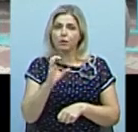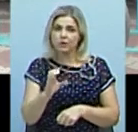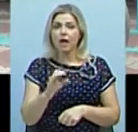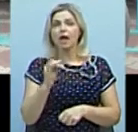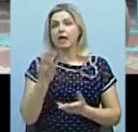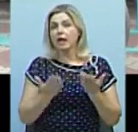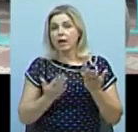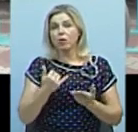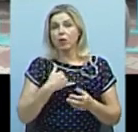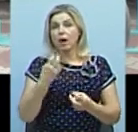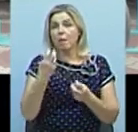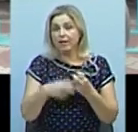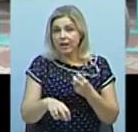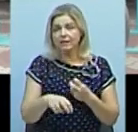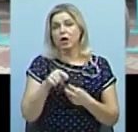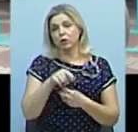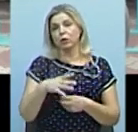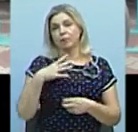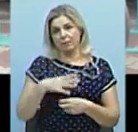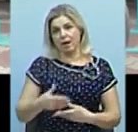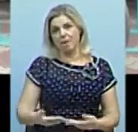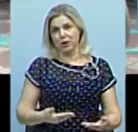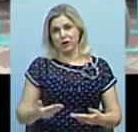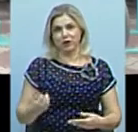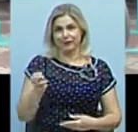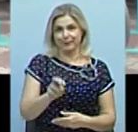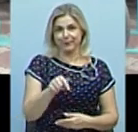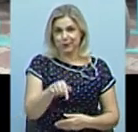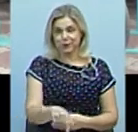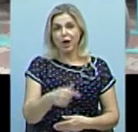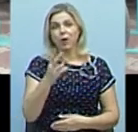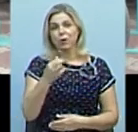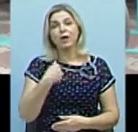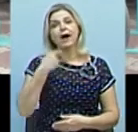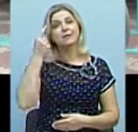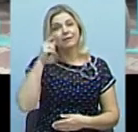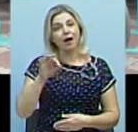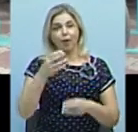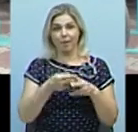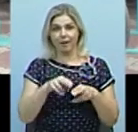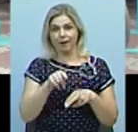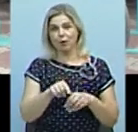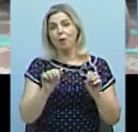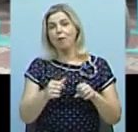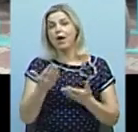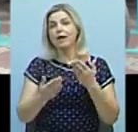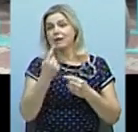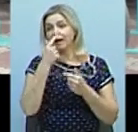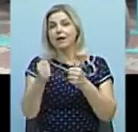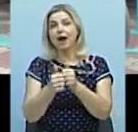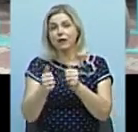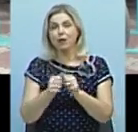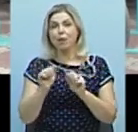якщо вона, звісно, порветься, то доведеться йти сюди пішки. Але я ось, наприклад, вже знаю про це. Можна, якщо десь недалеко, підійти,